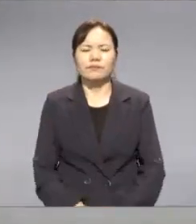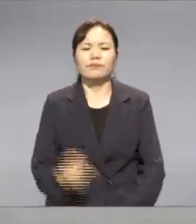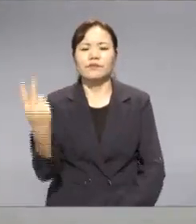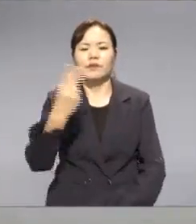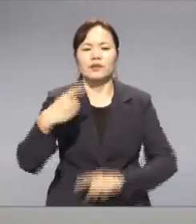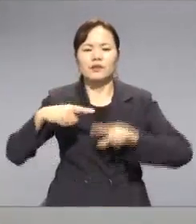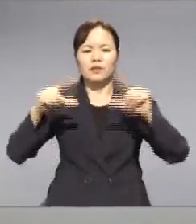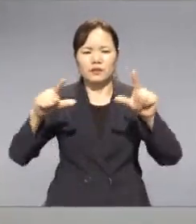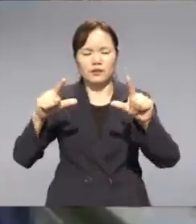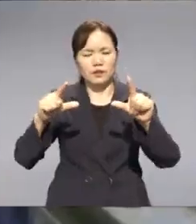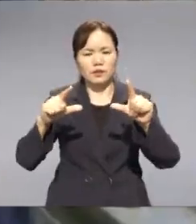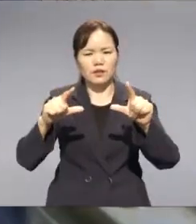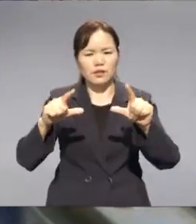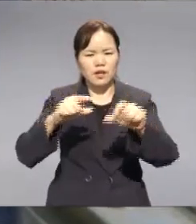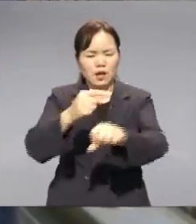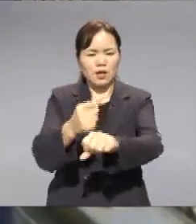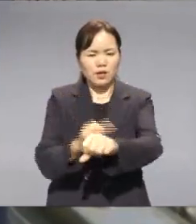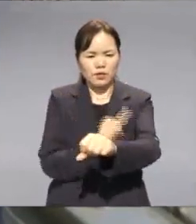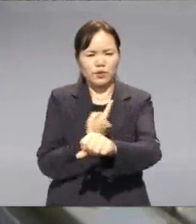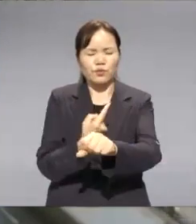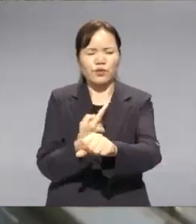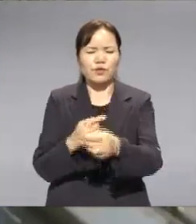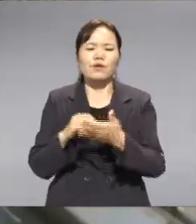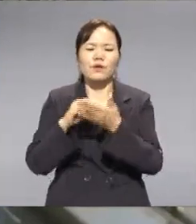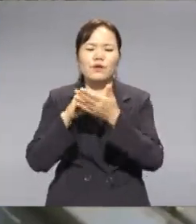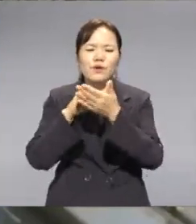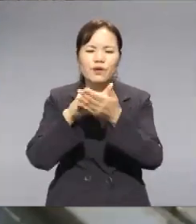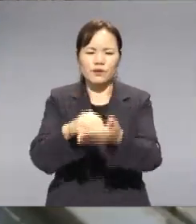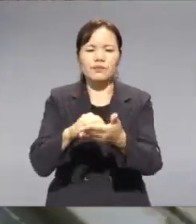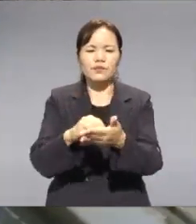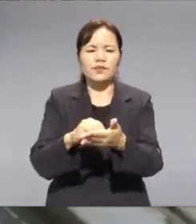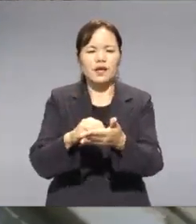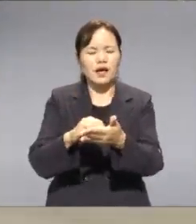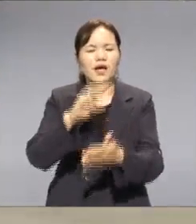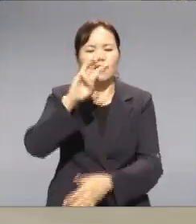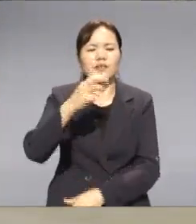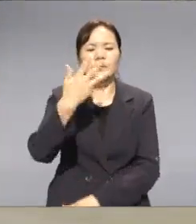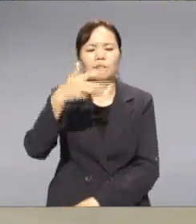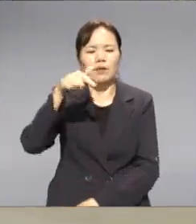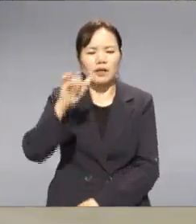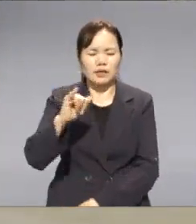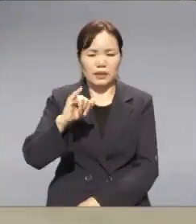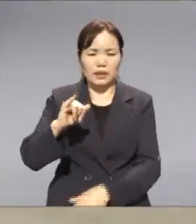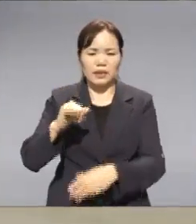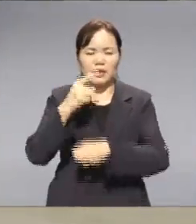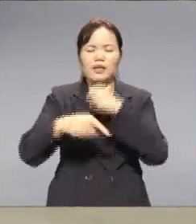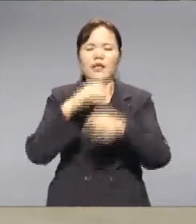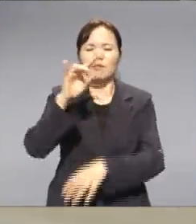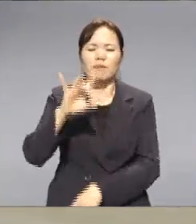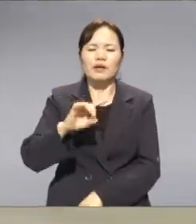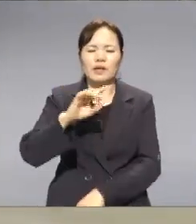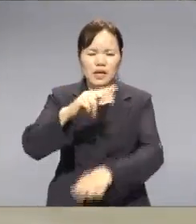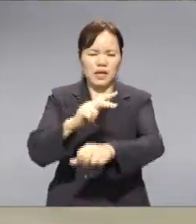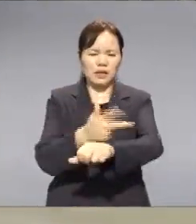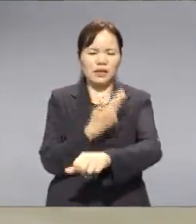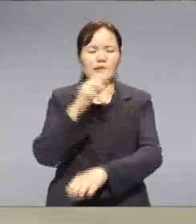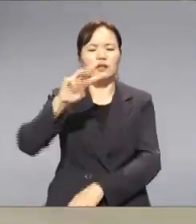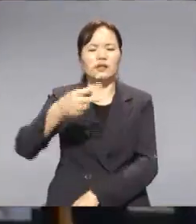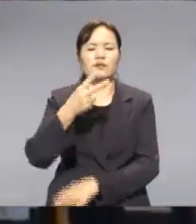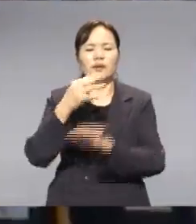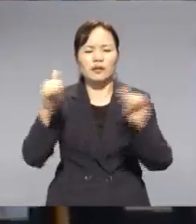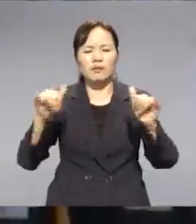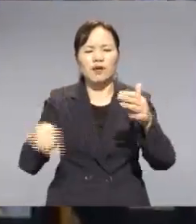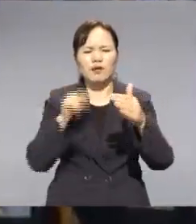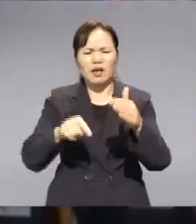2000년 육군 소위로 임관한 학군 장교 38기. 매년 200명에 가까운 대령 진급자 중 2021년